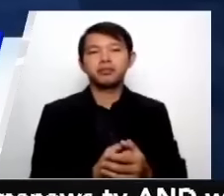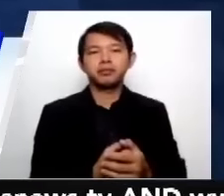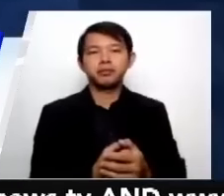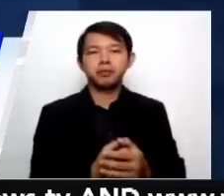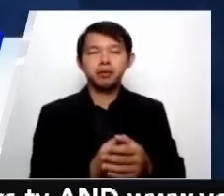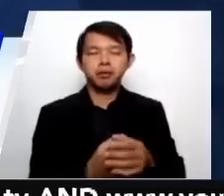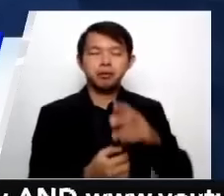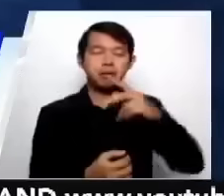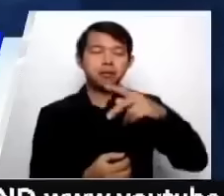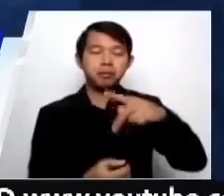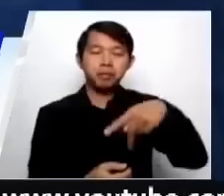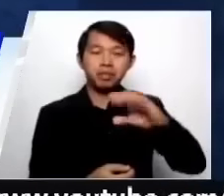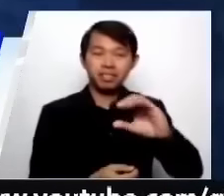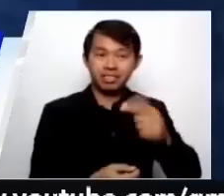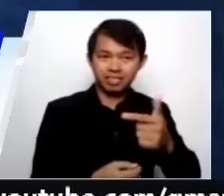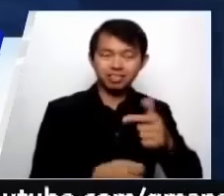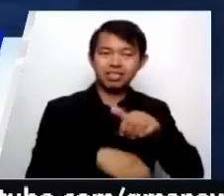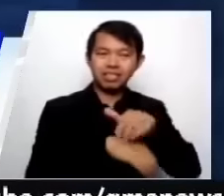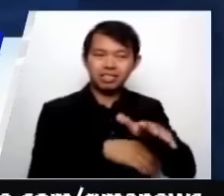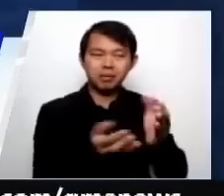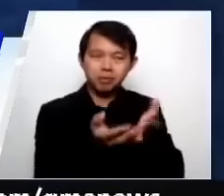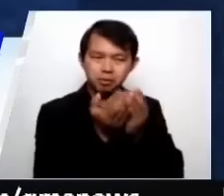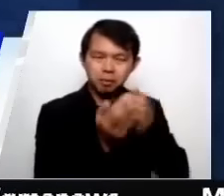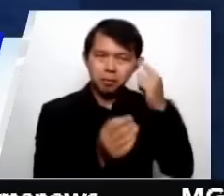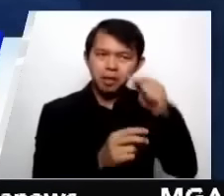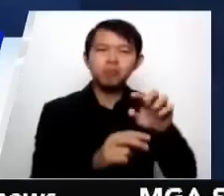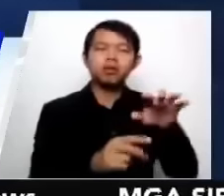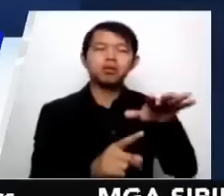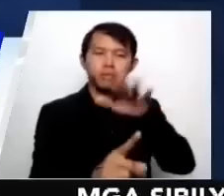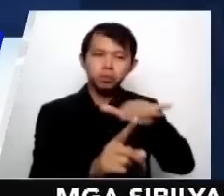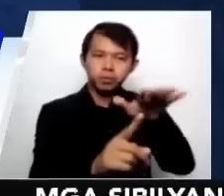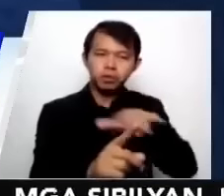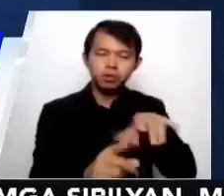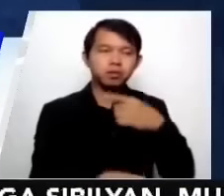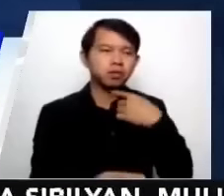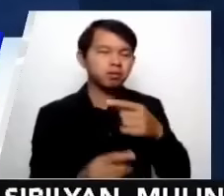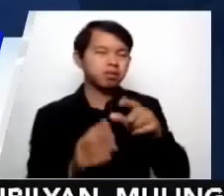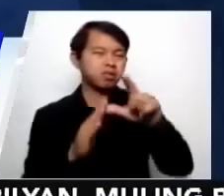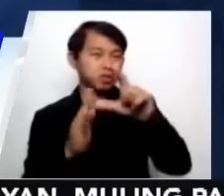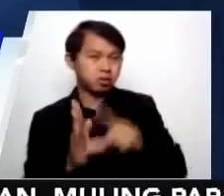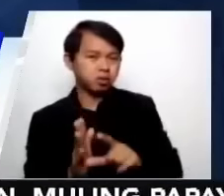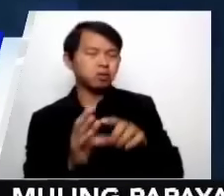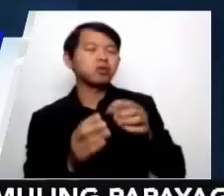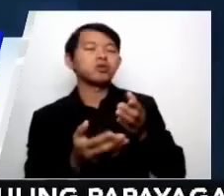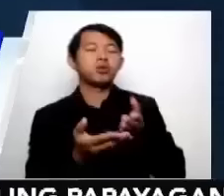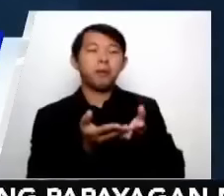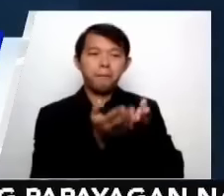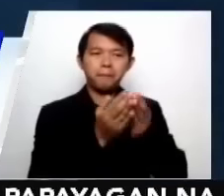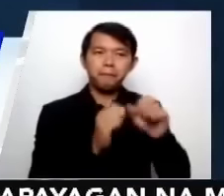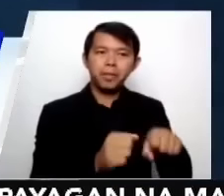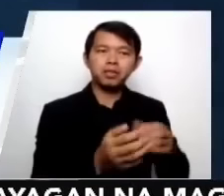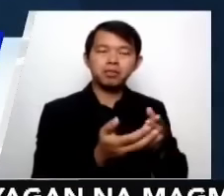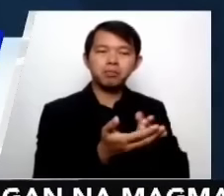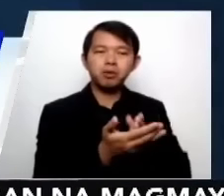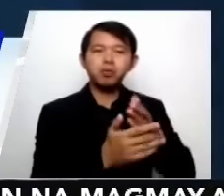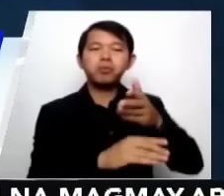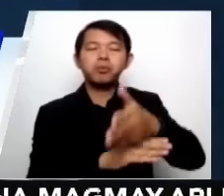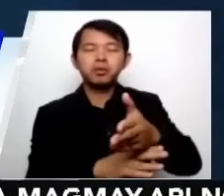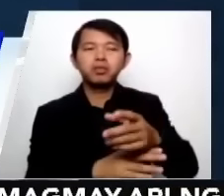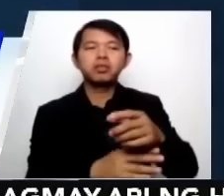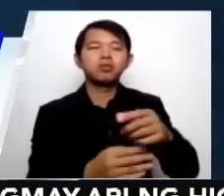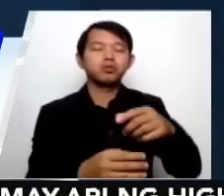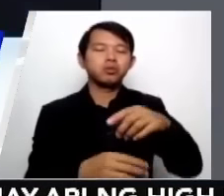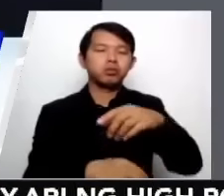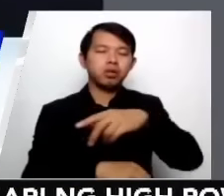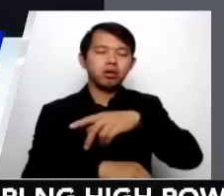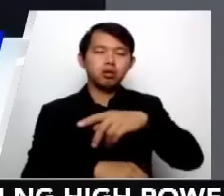Rise. Base sa UNCLOS, pwedeng makidaan ang isang barko sa EEZ ng ibang bansa, pero kailangan ng pahintulot kung